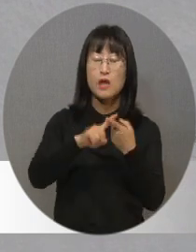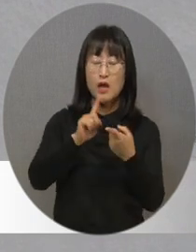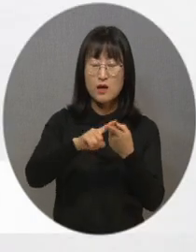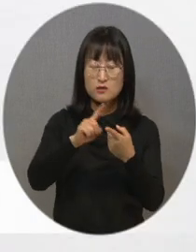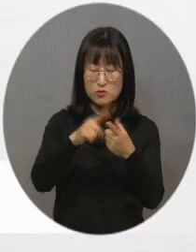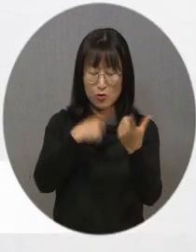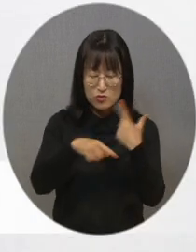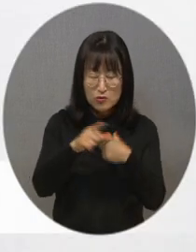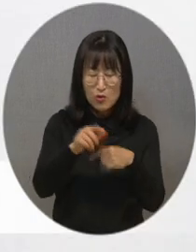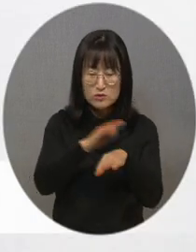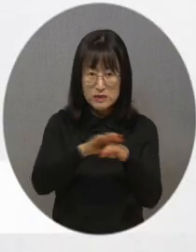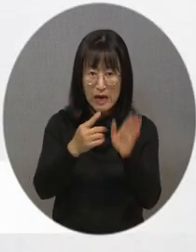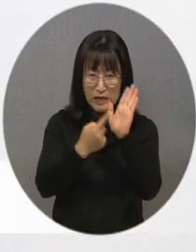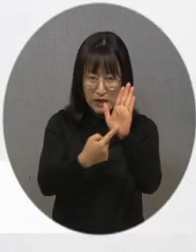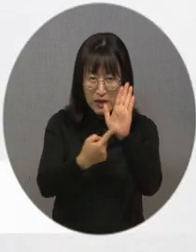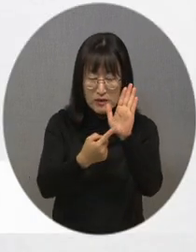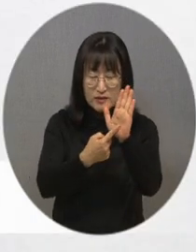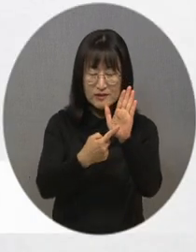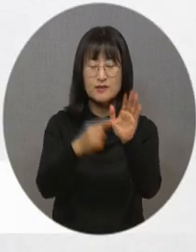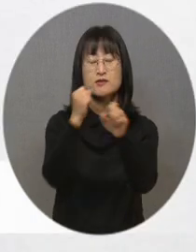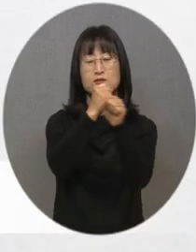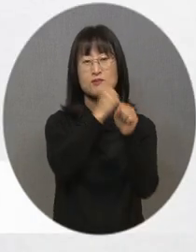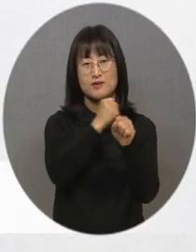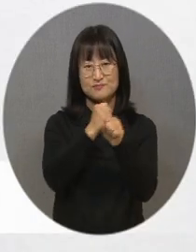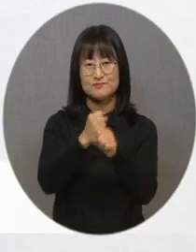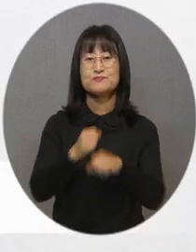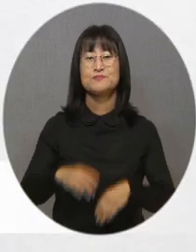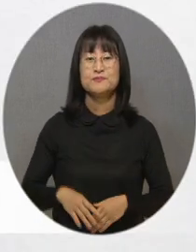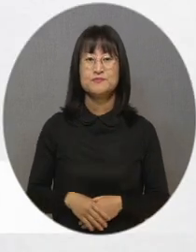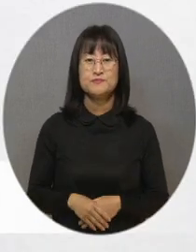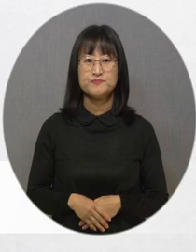함으로써 작품에 의미를 부여합니다.